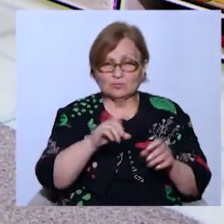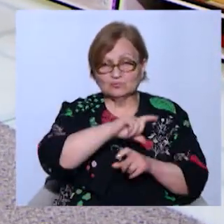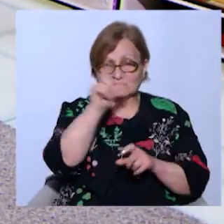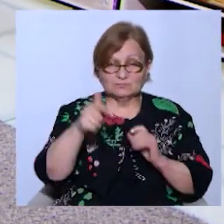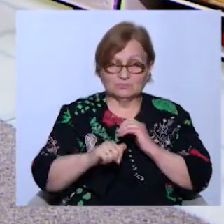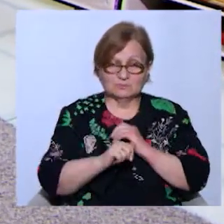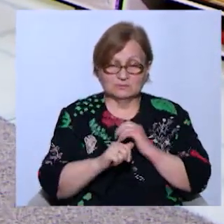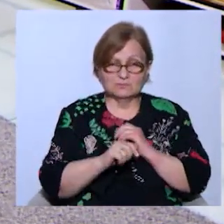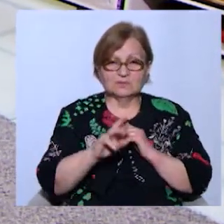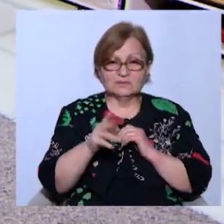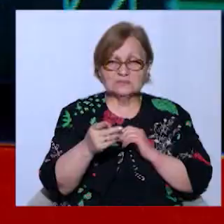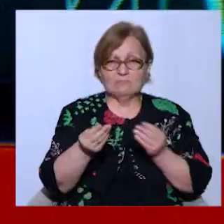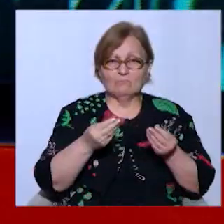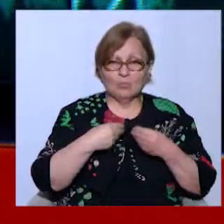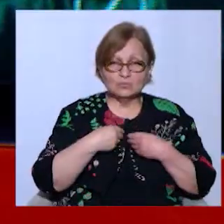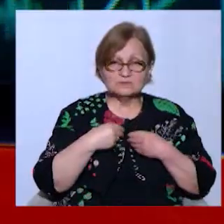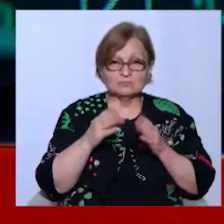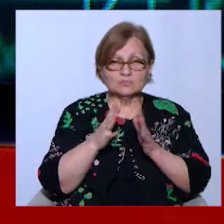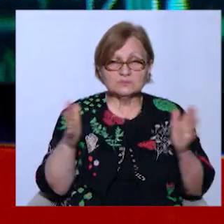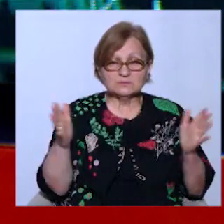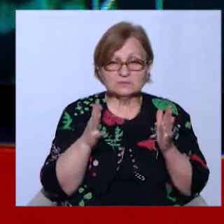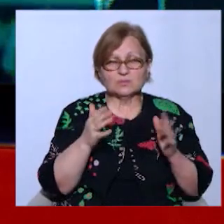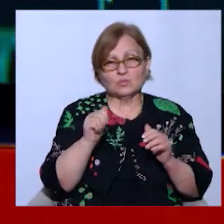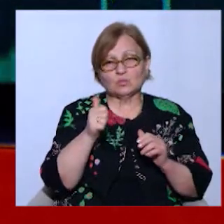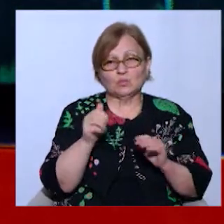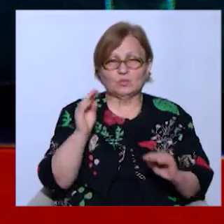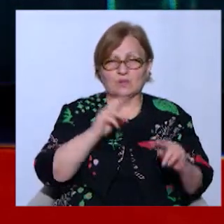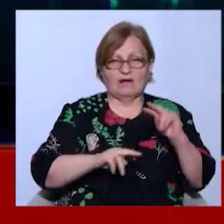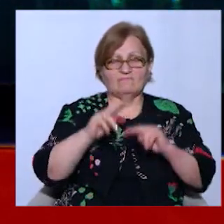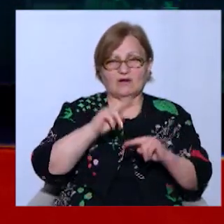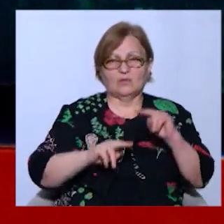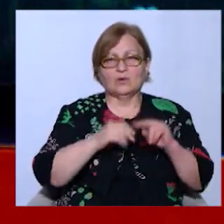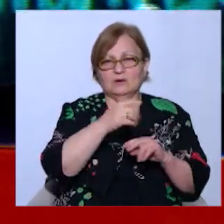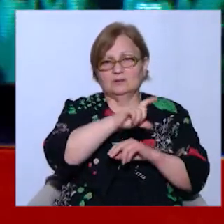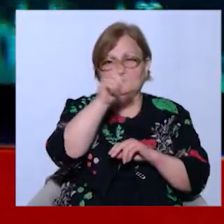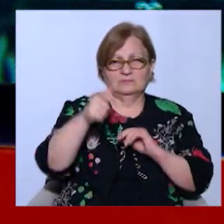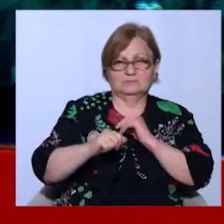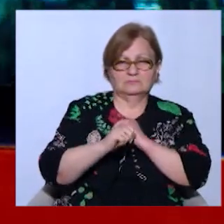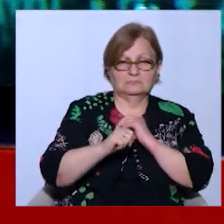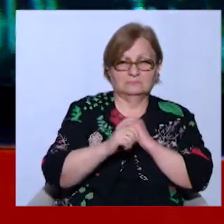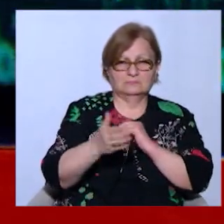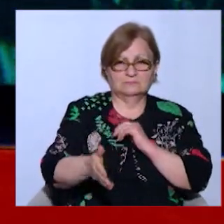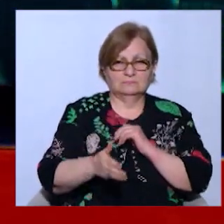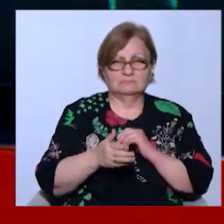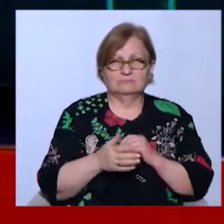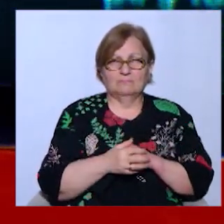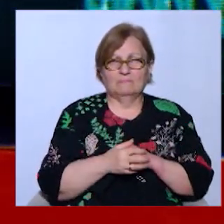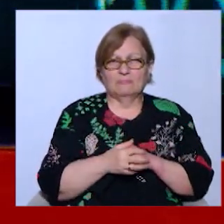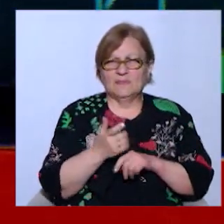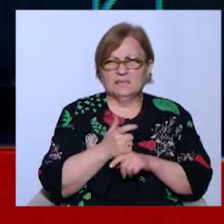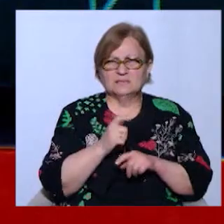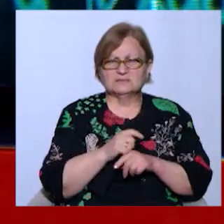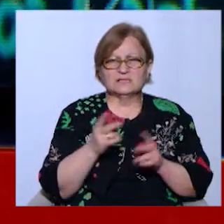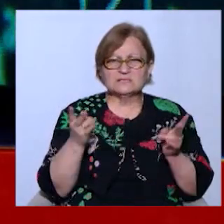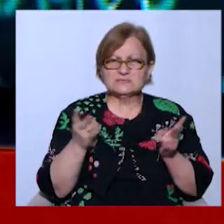და მოცემული სიდიდის ტოლი კუთხე როგორ ავაგო ასევე ტრანსპორტის საშუალებით. საჭირო საგანი ყოფილა